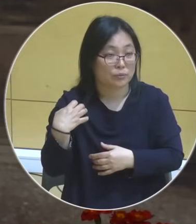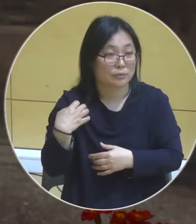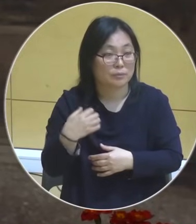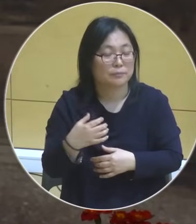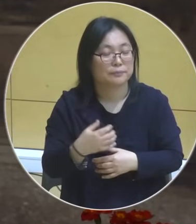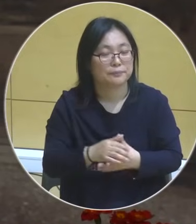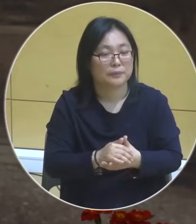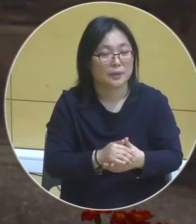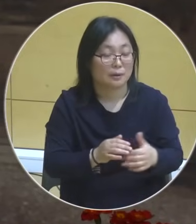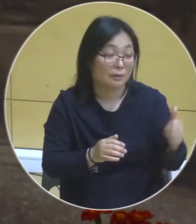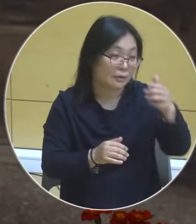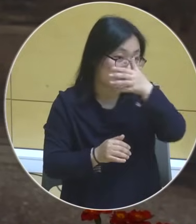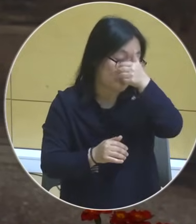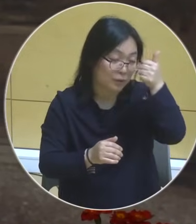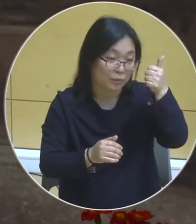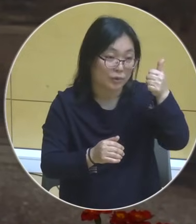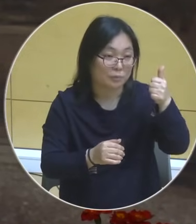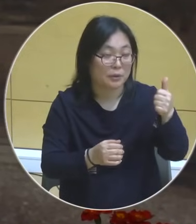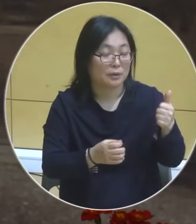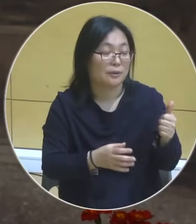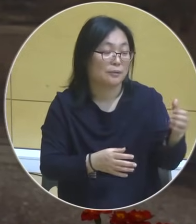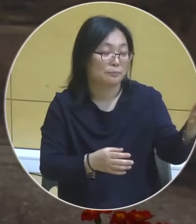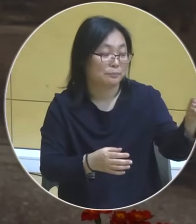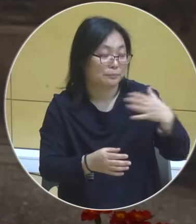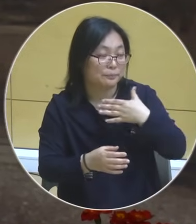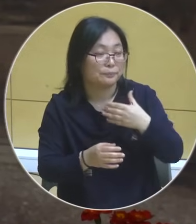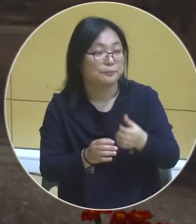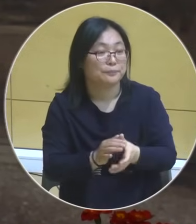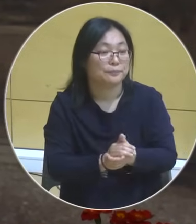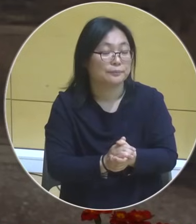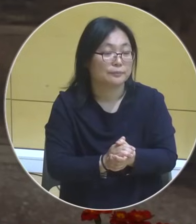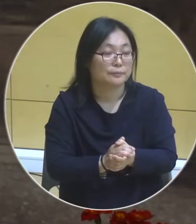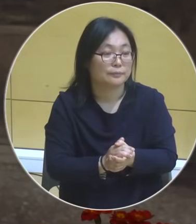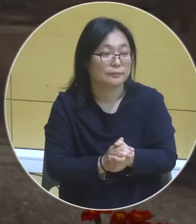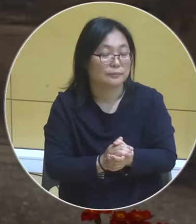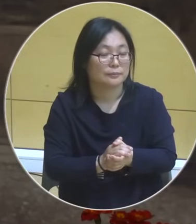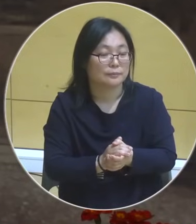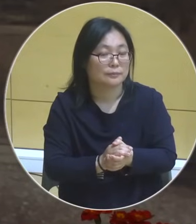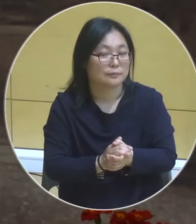그런데 그가 얘기하기 전에 장로님 먼저 이 말씀 하셨다고 그럽니다.